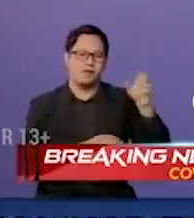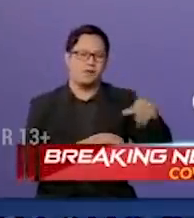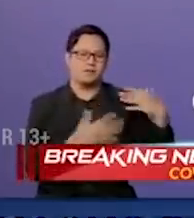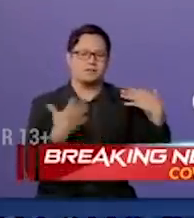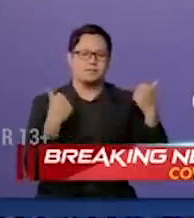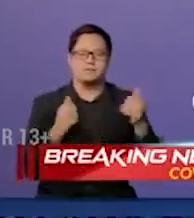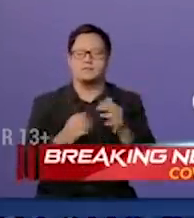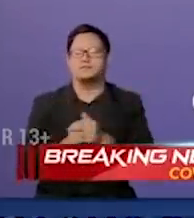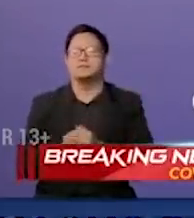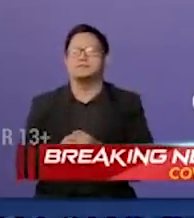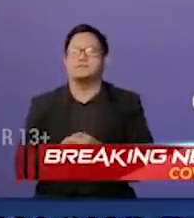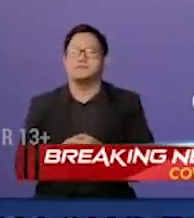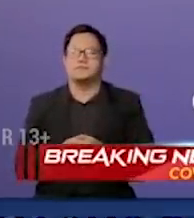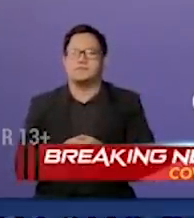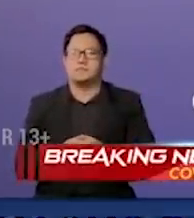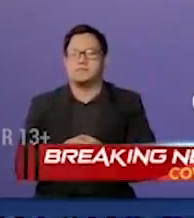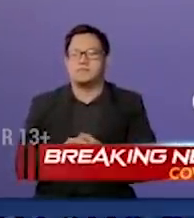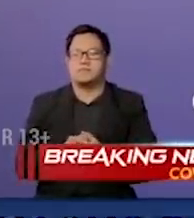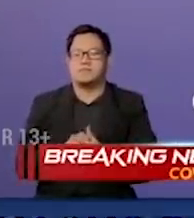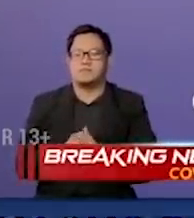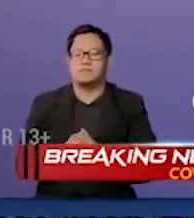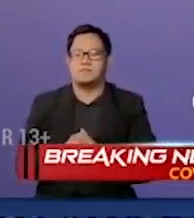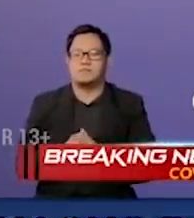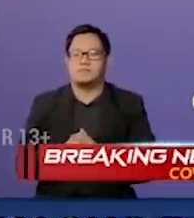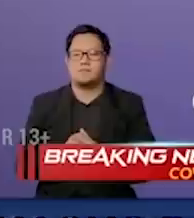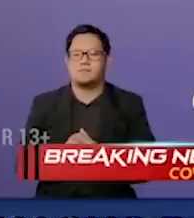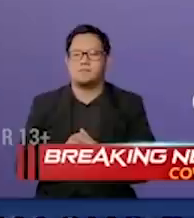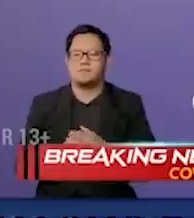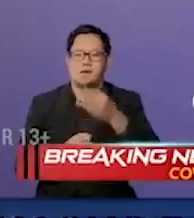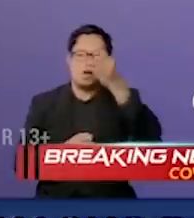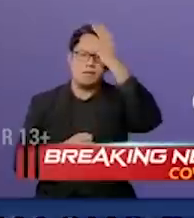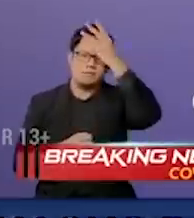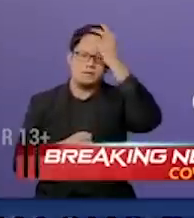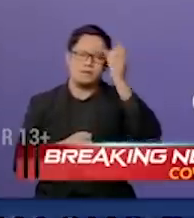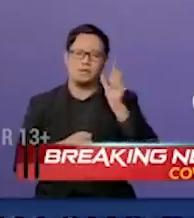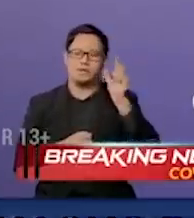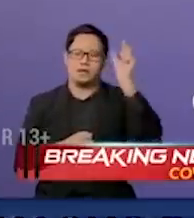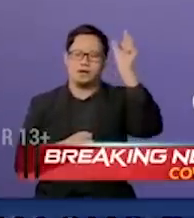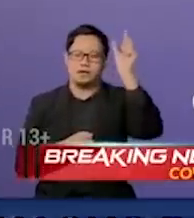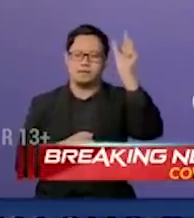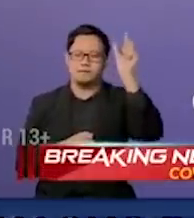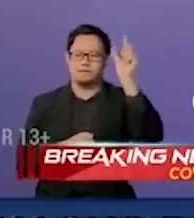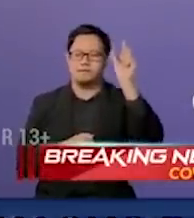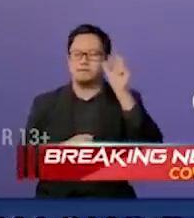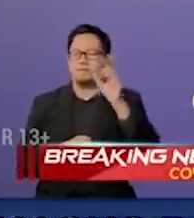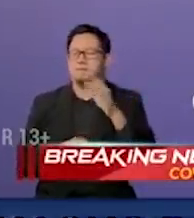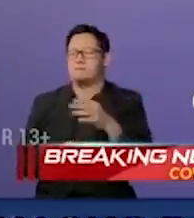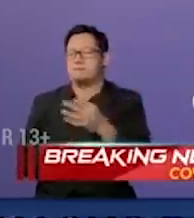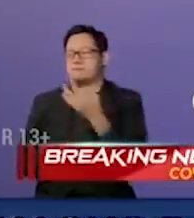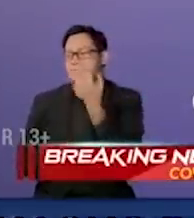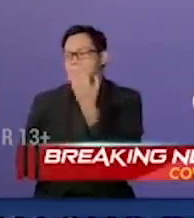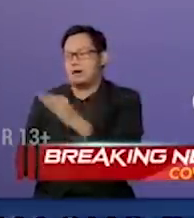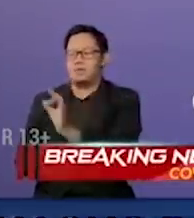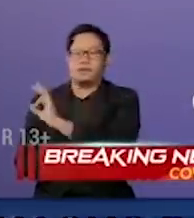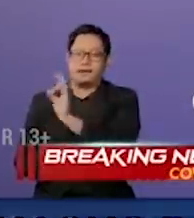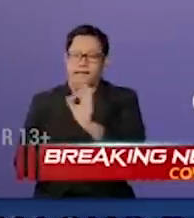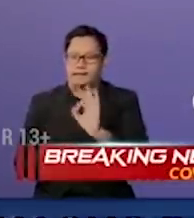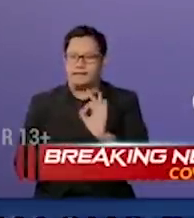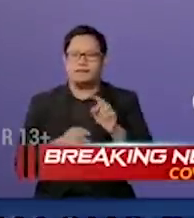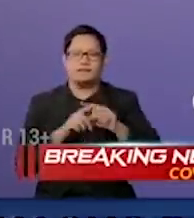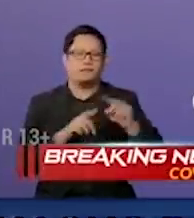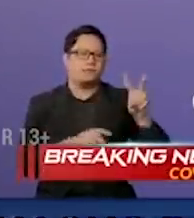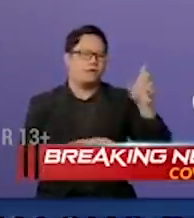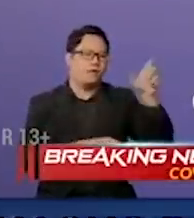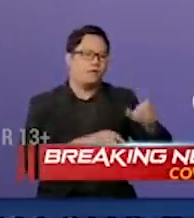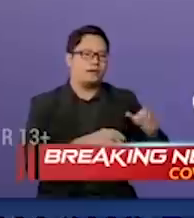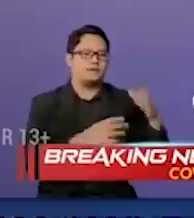tidak ada kasus baru satu sembuh di Kalimantan Utara tidak ada kasus baru dua